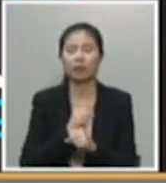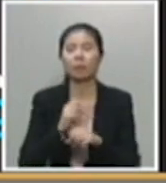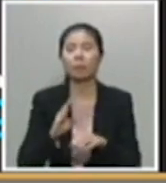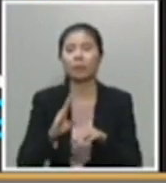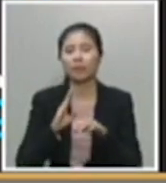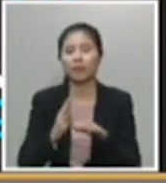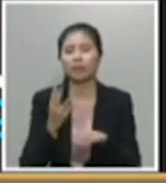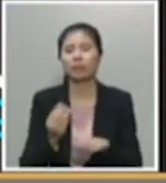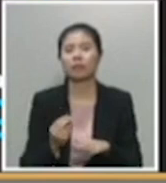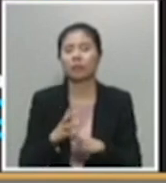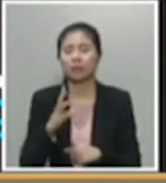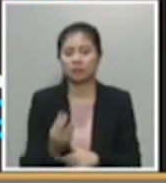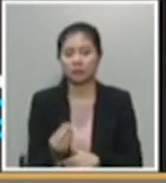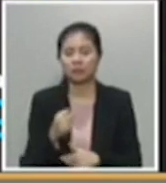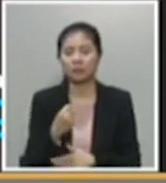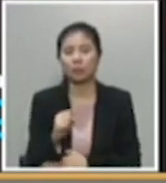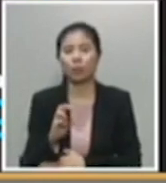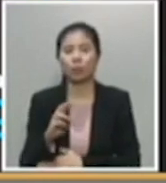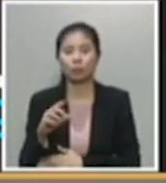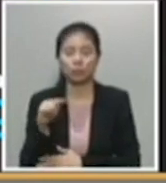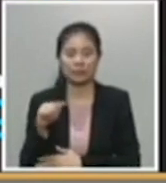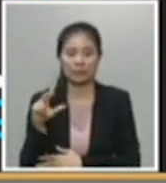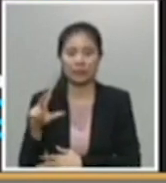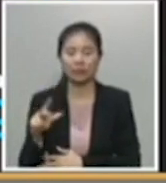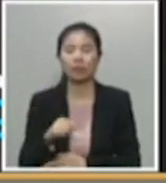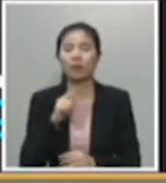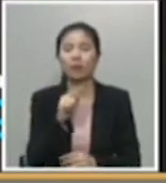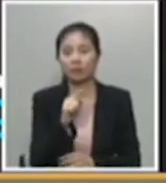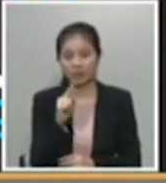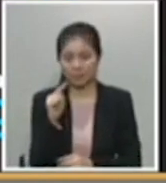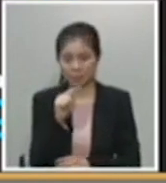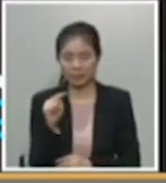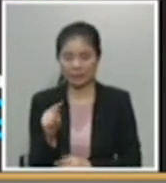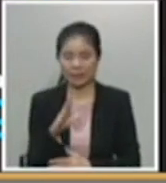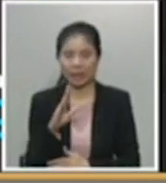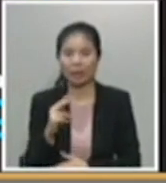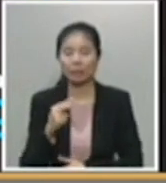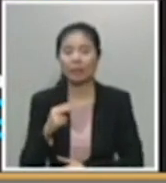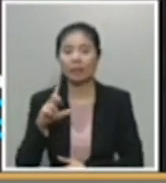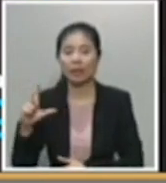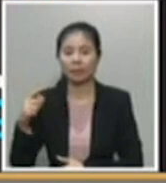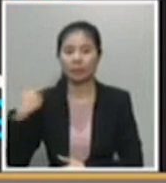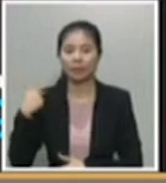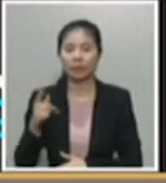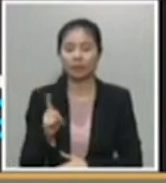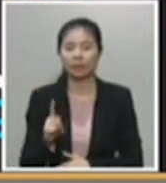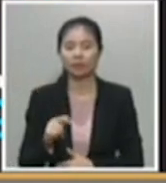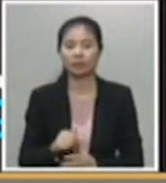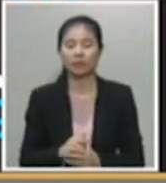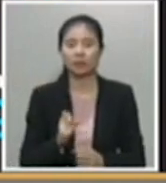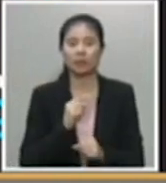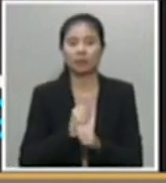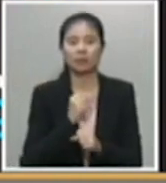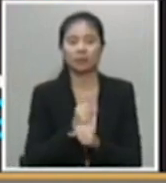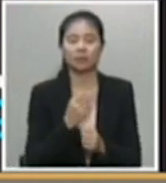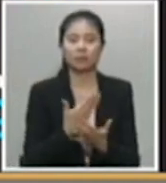ลงมาเหลือเพียงแค่ 16.3% ทุกๆ 1% คือ 50,000 ล้านบาทครับเพราะฉะนั้นเพียงแค่เราสามารถที่จ